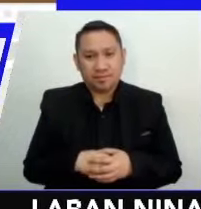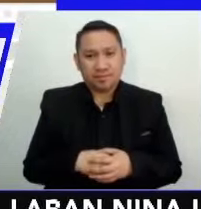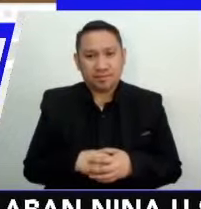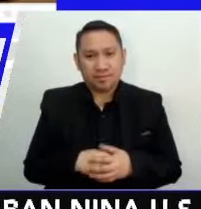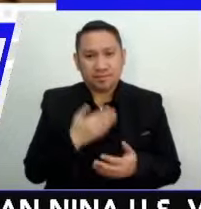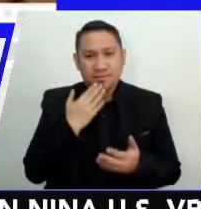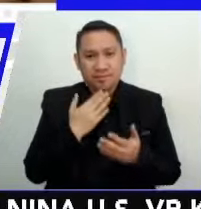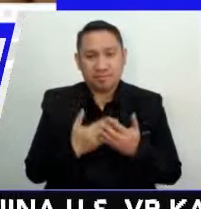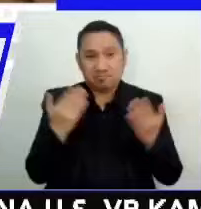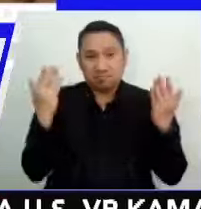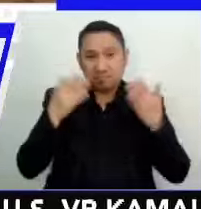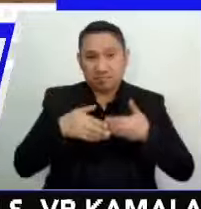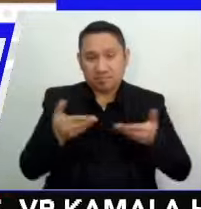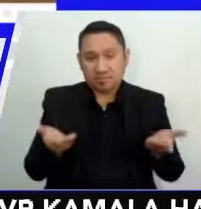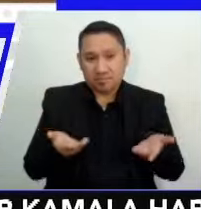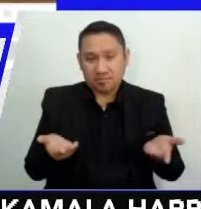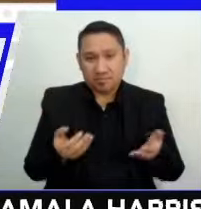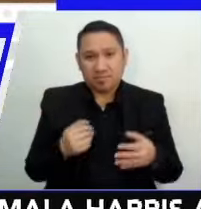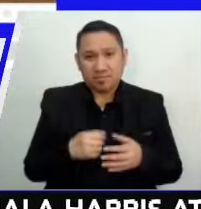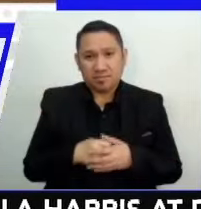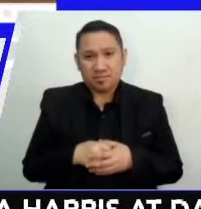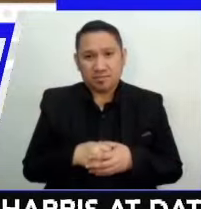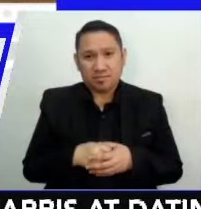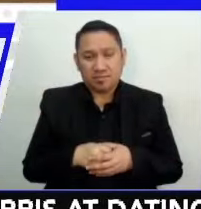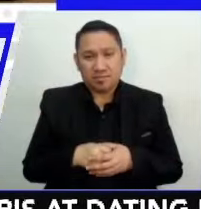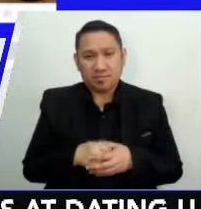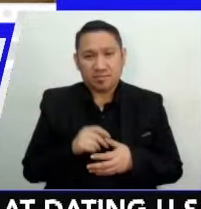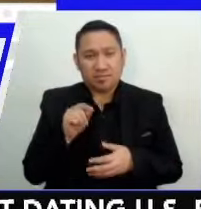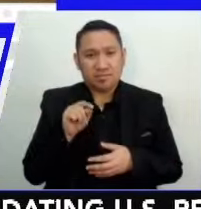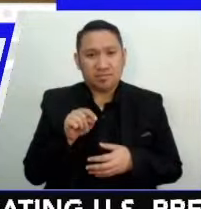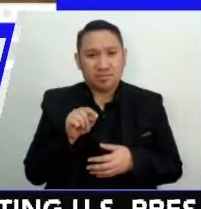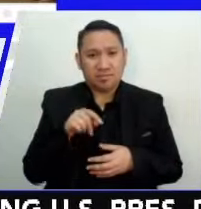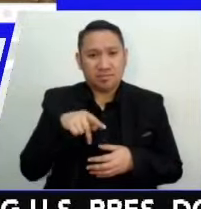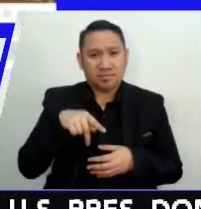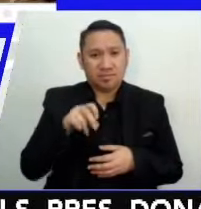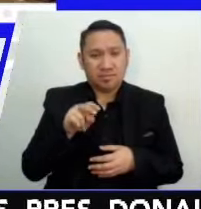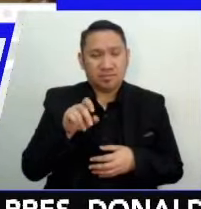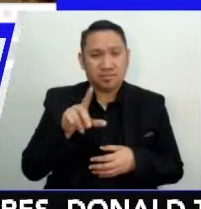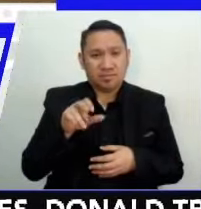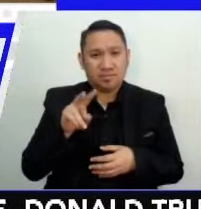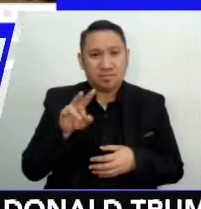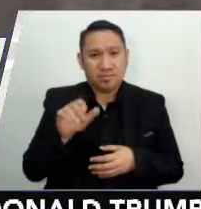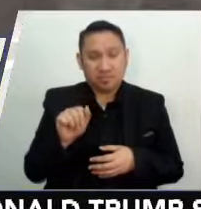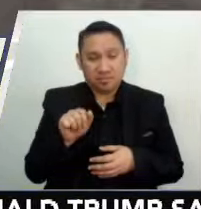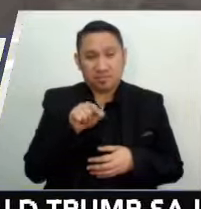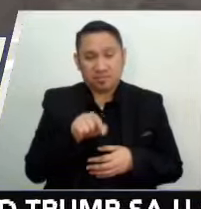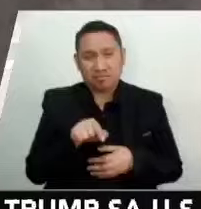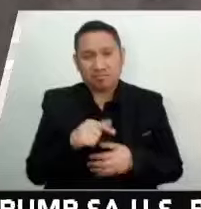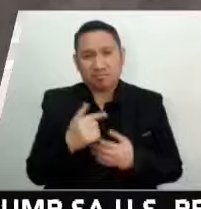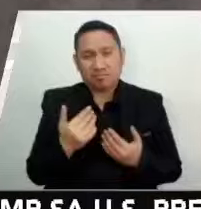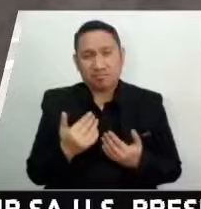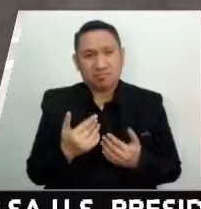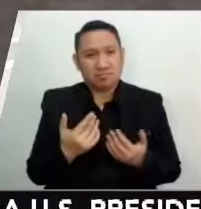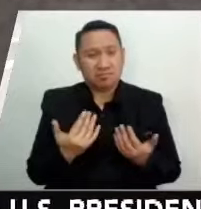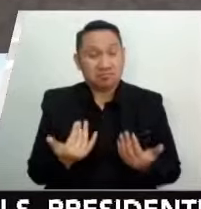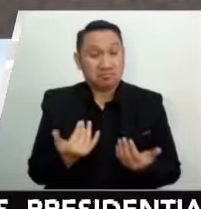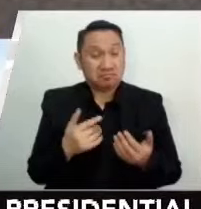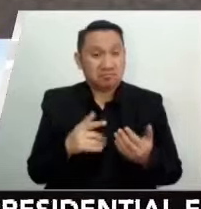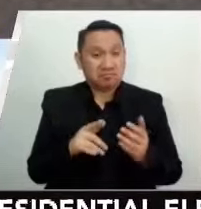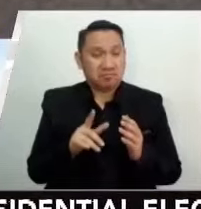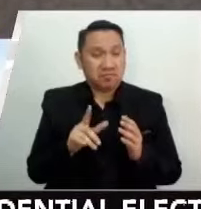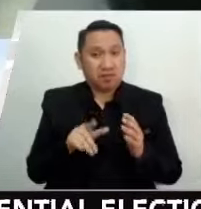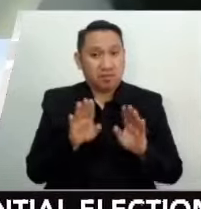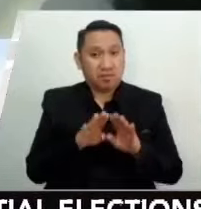pennsylvania ah ang pennsylvania ay battleground State siam na oras Mula ngayon ay bubuksan na ang